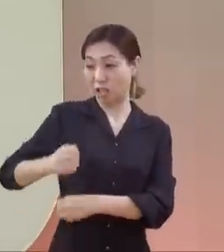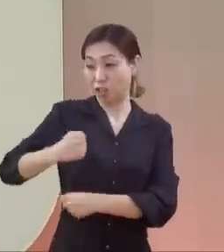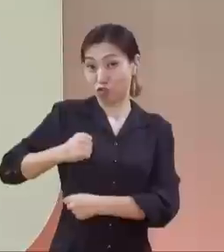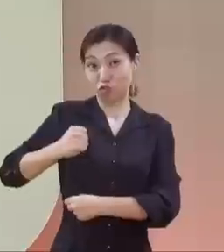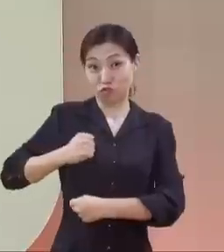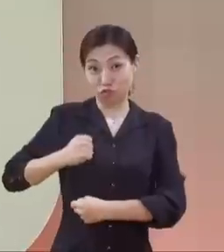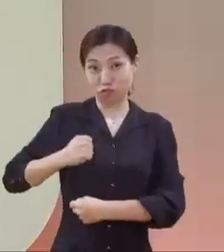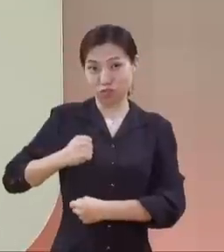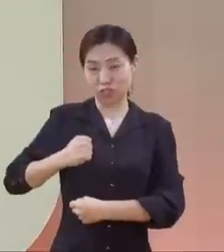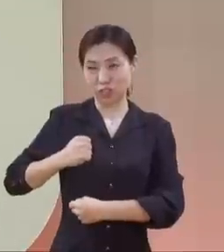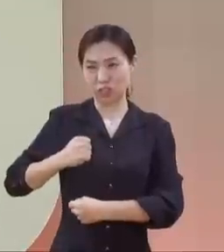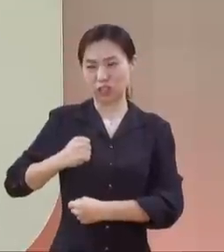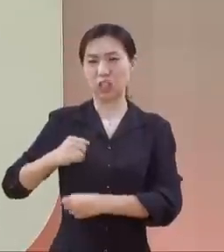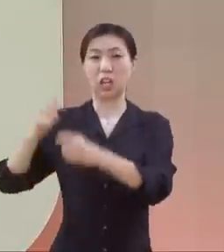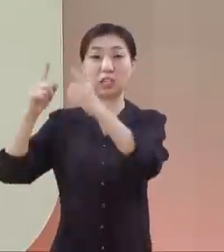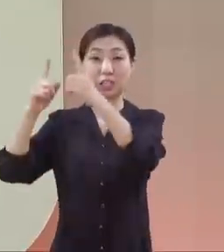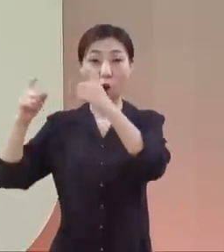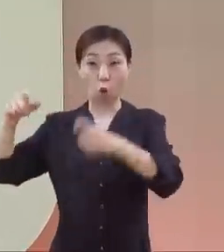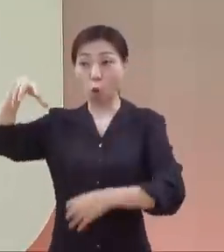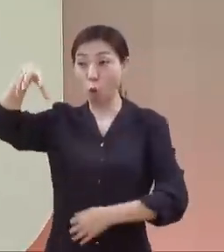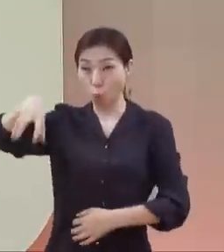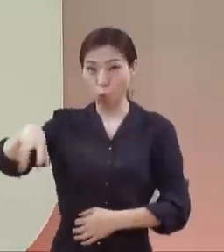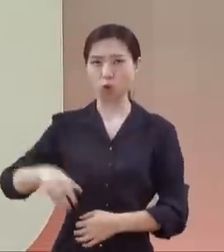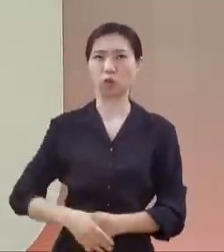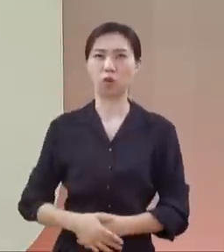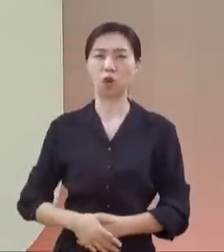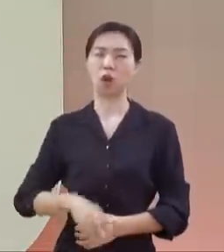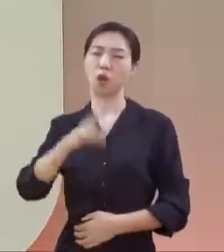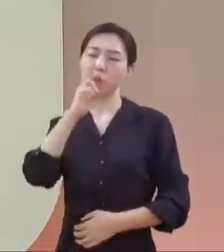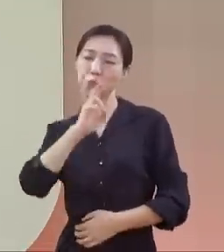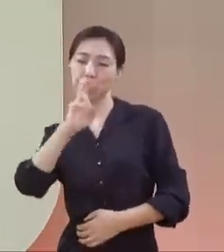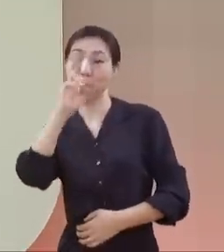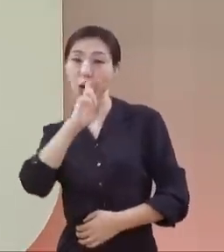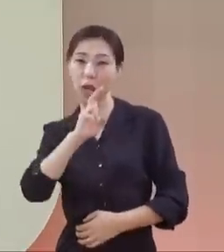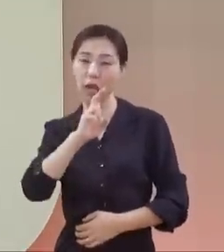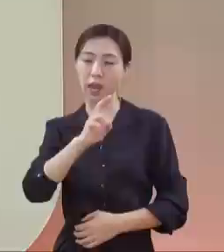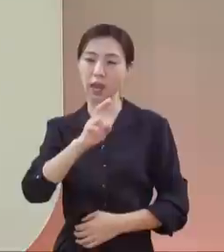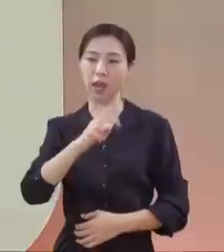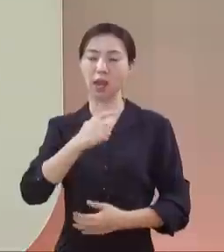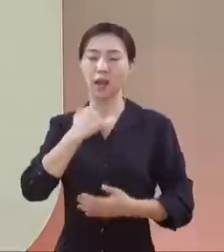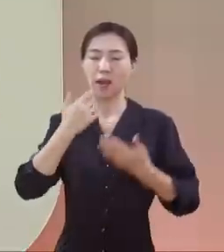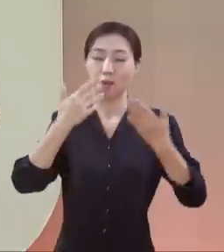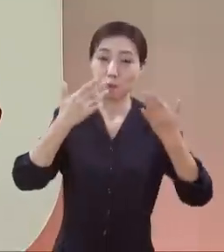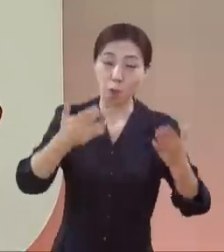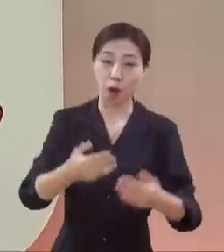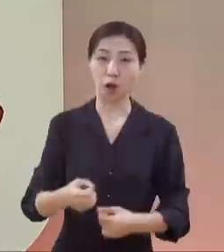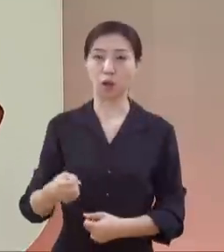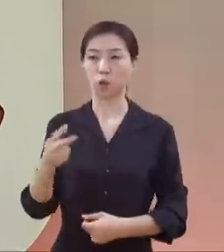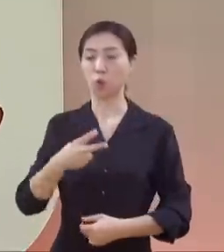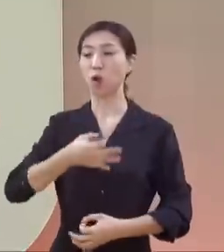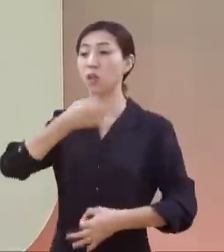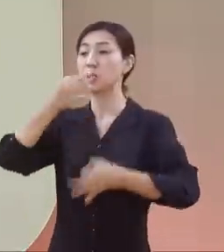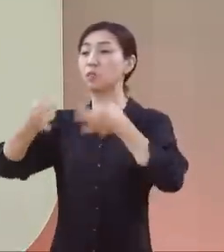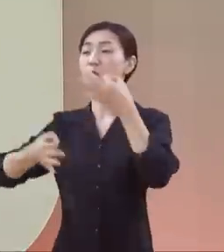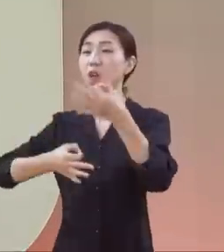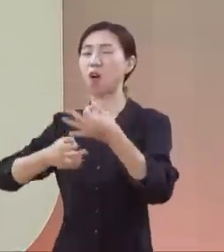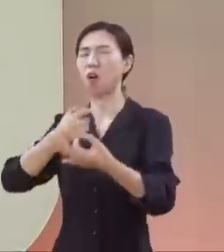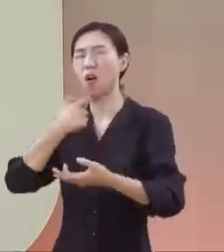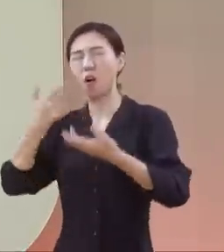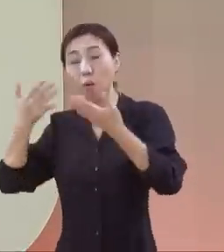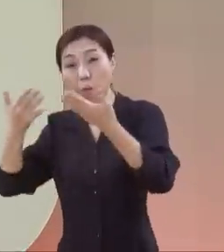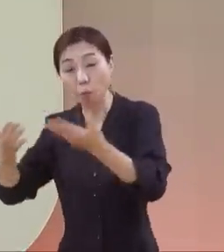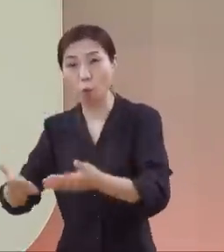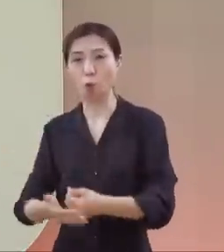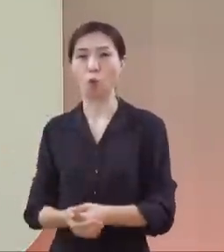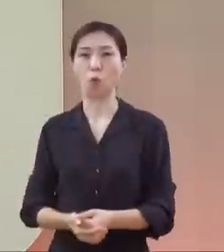여러 사찰의 법회에 가셔서도 음성 공양도 많이 하시고 또 음성 공양을 통해서 전법 포교 부처님의